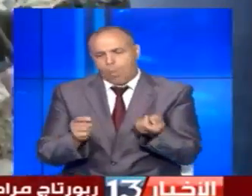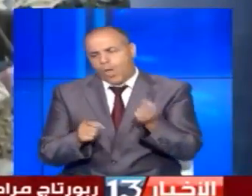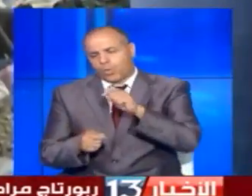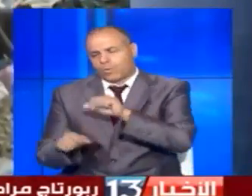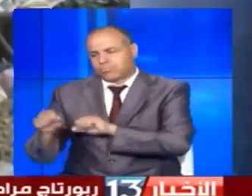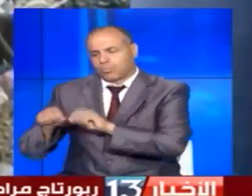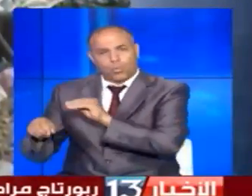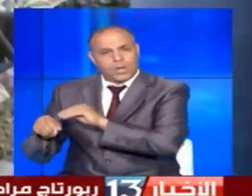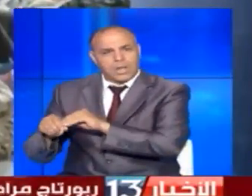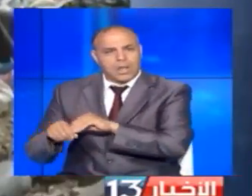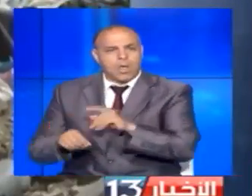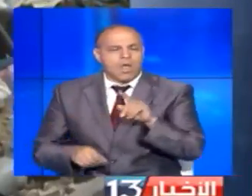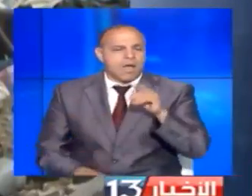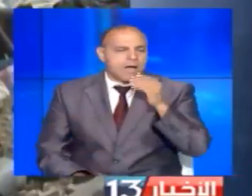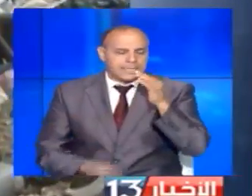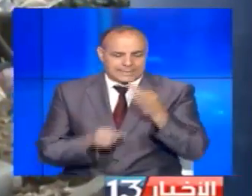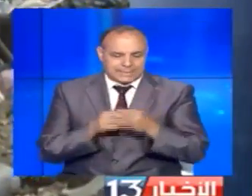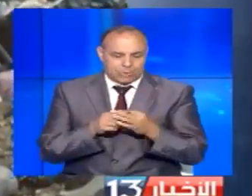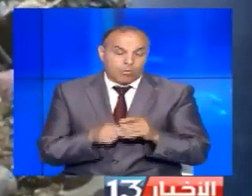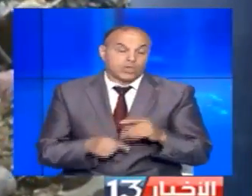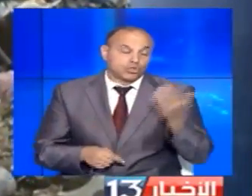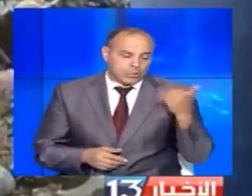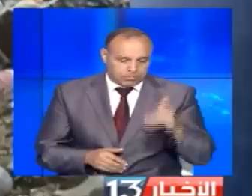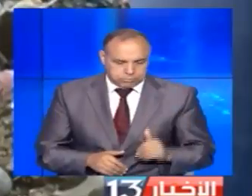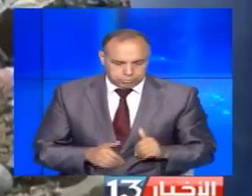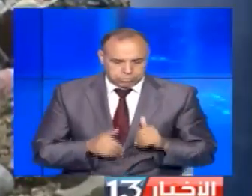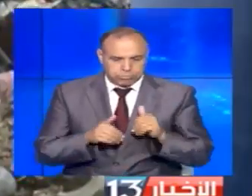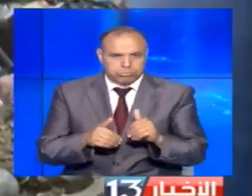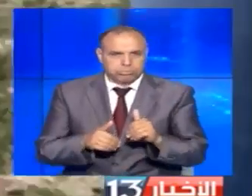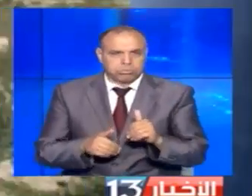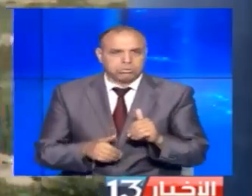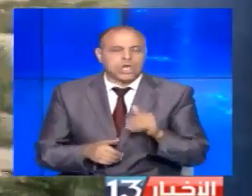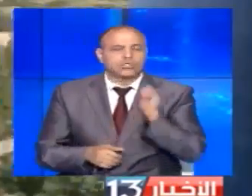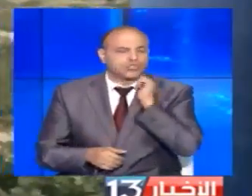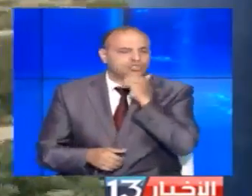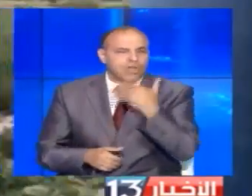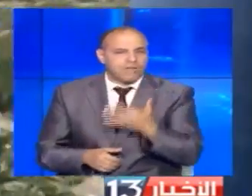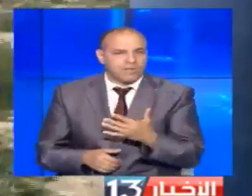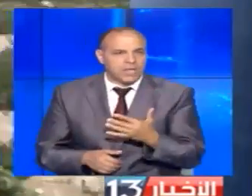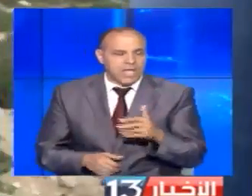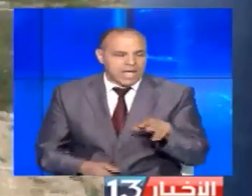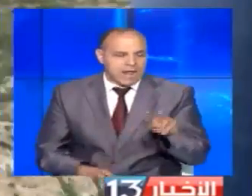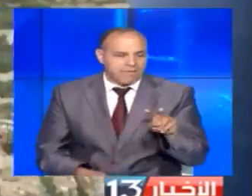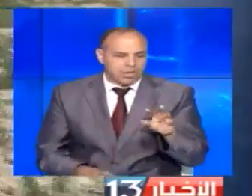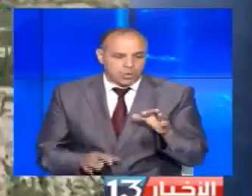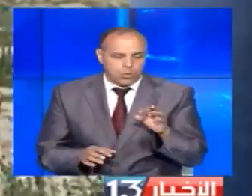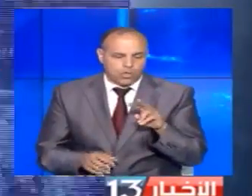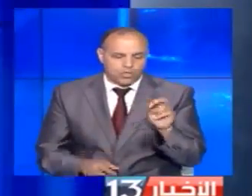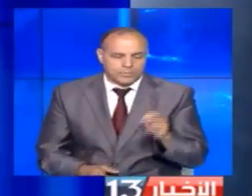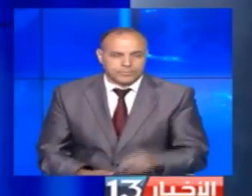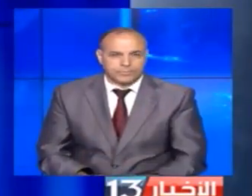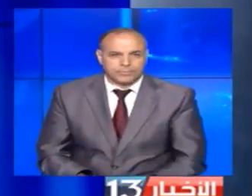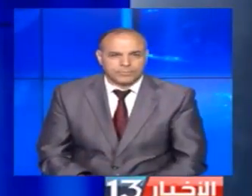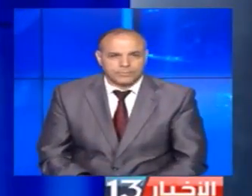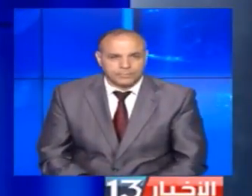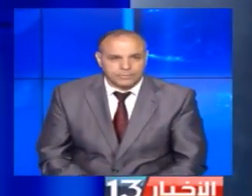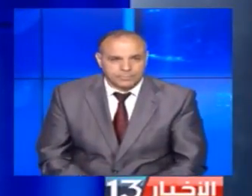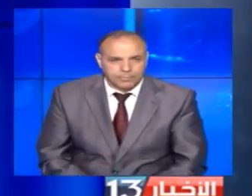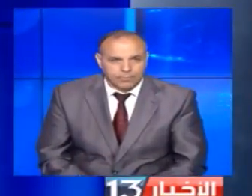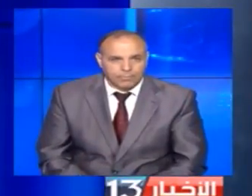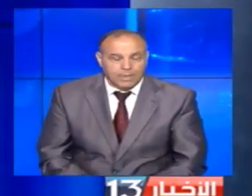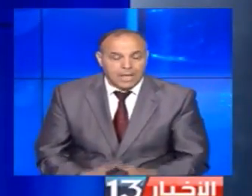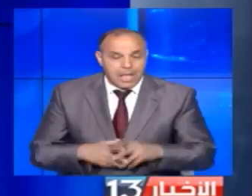المنظم بداية من شهر سبتمبر القادم حتى موفى شهر جانفي 2020.